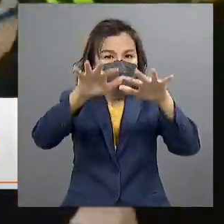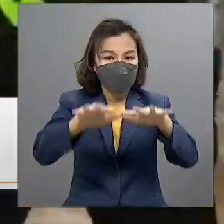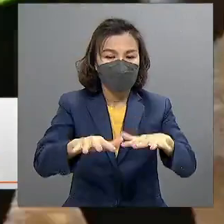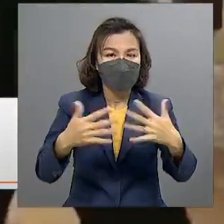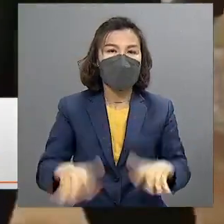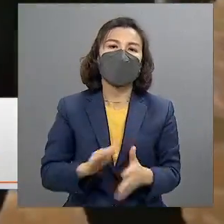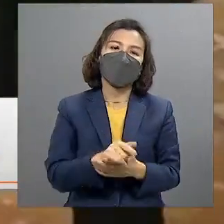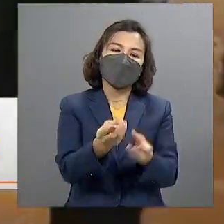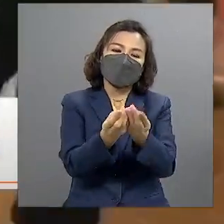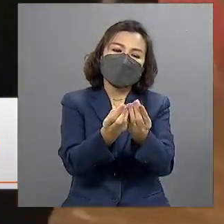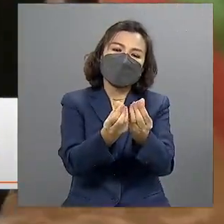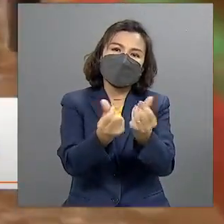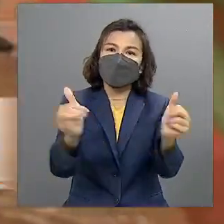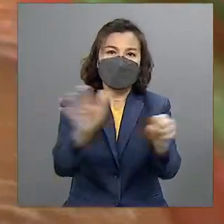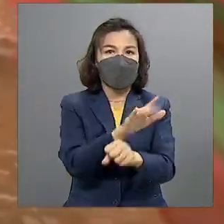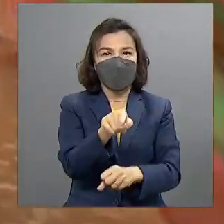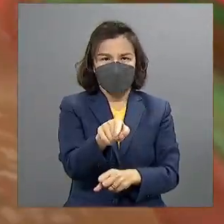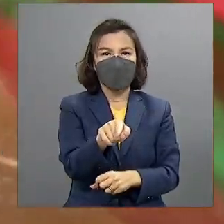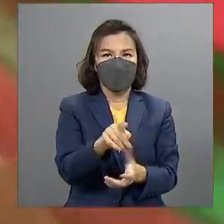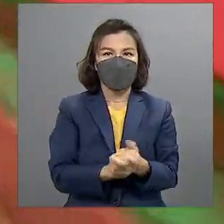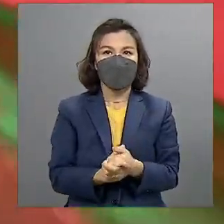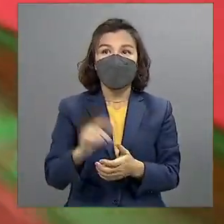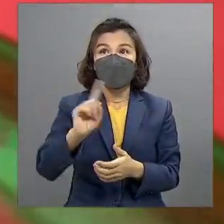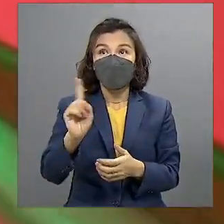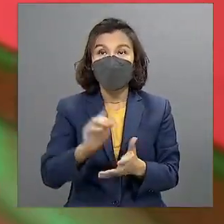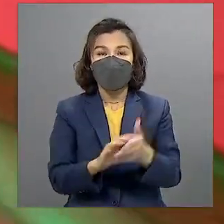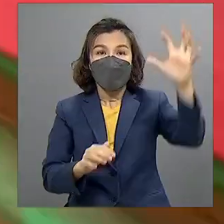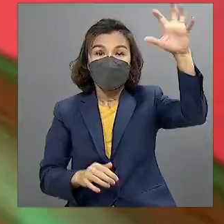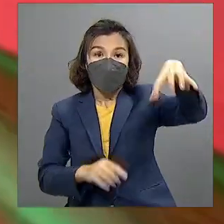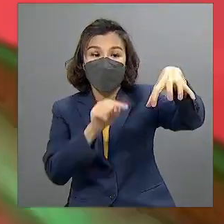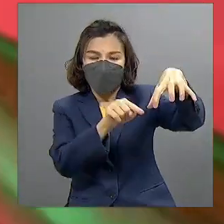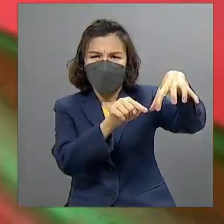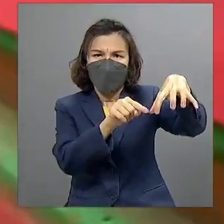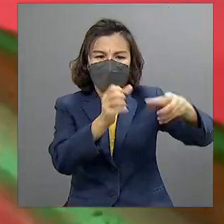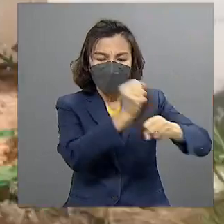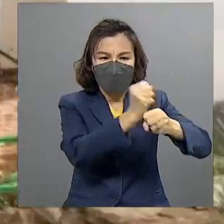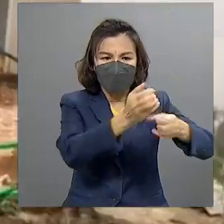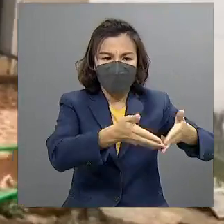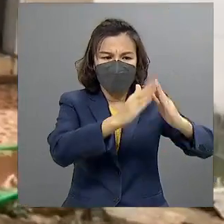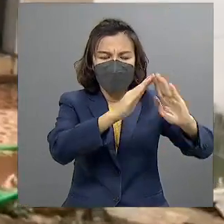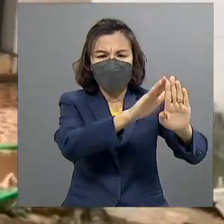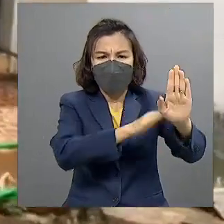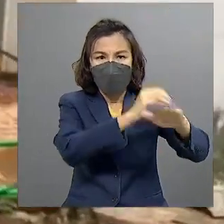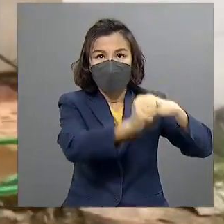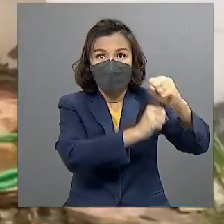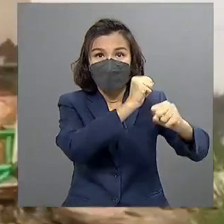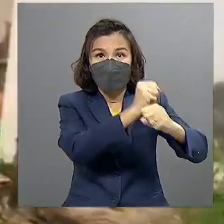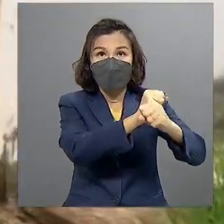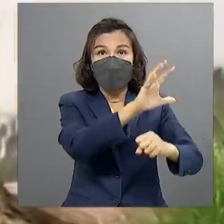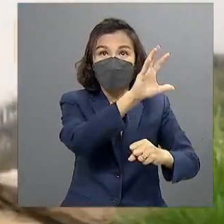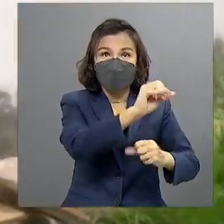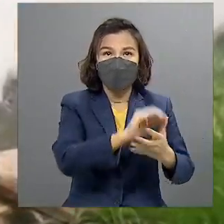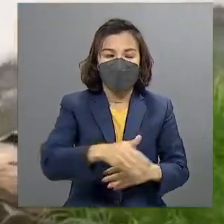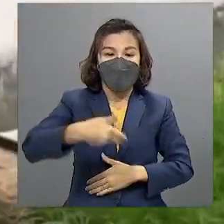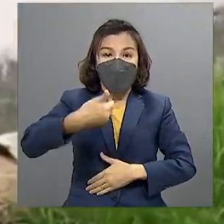ไปทั่วบริเวณโดยเฉพาะโบสถ์ที่มีอายุกว่า54ปีกุฏิสงฆ์ห้องน้ำภายในวัดรวมถึงอุปกรณ์ห